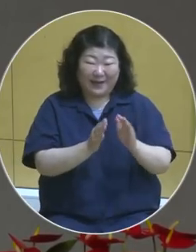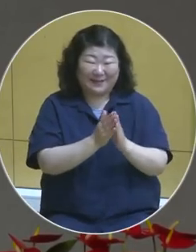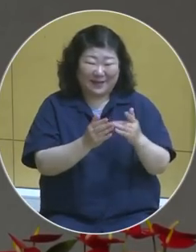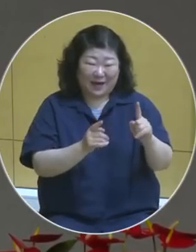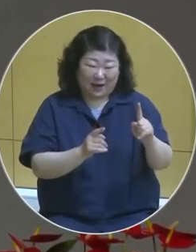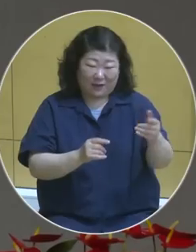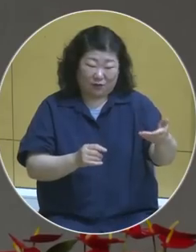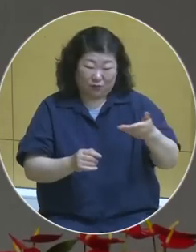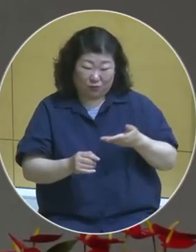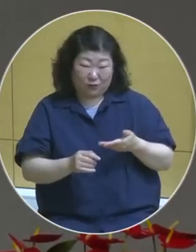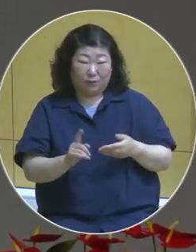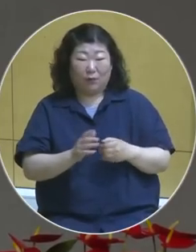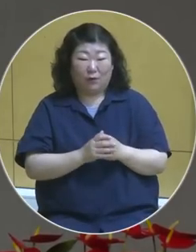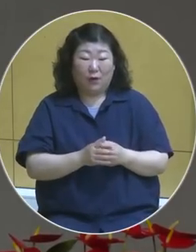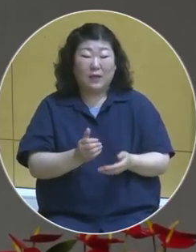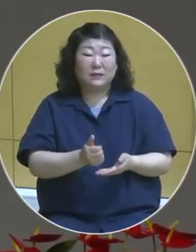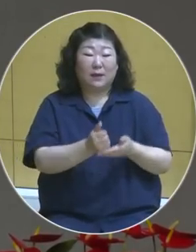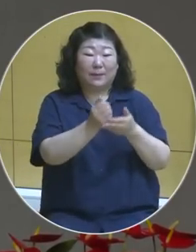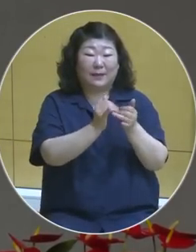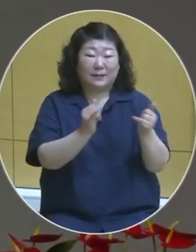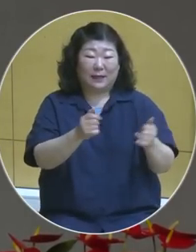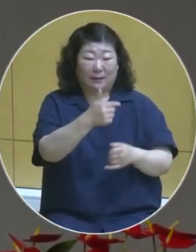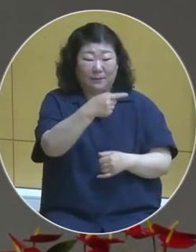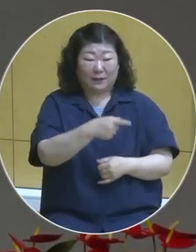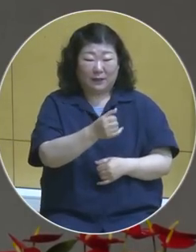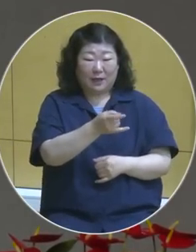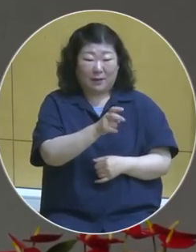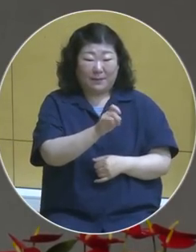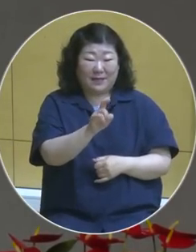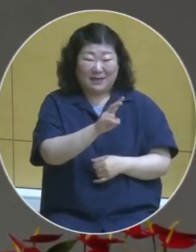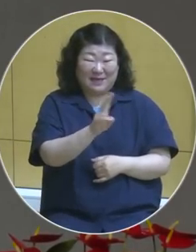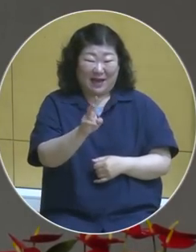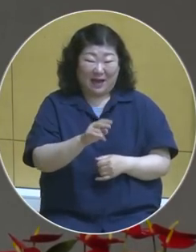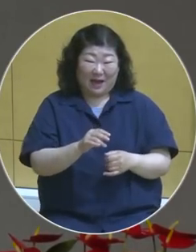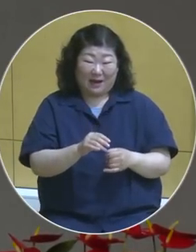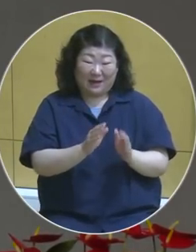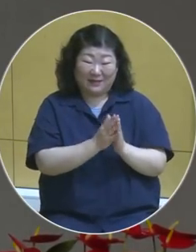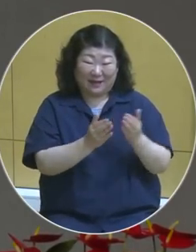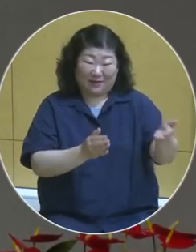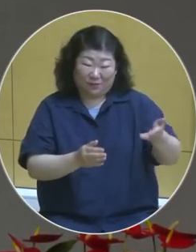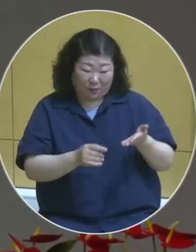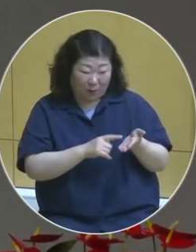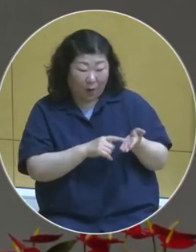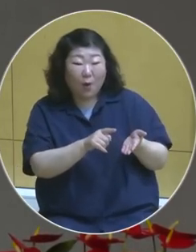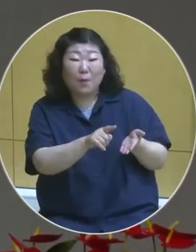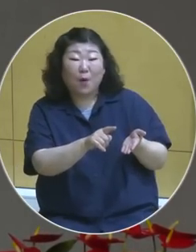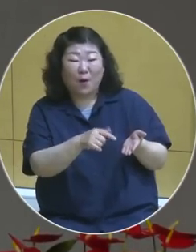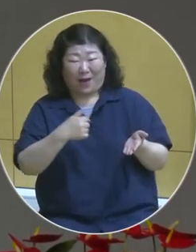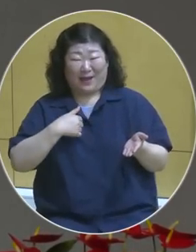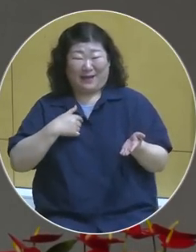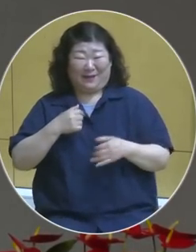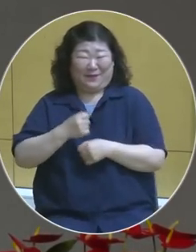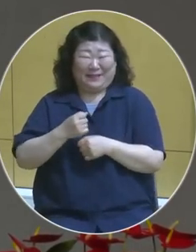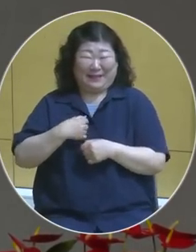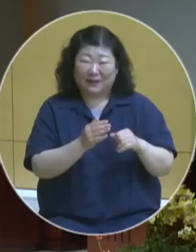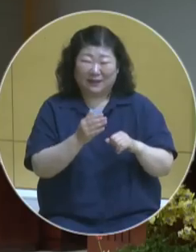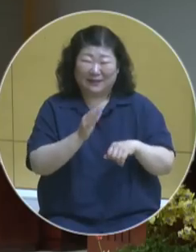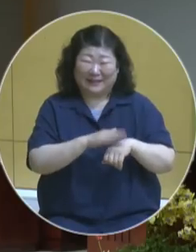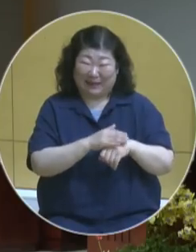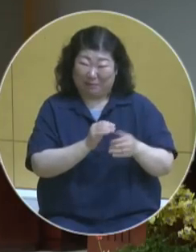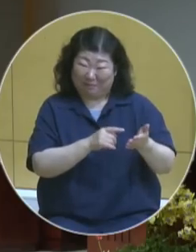그게 섬기는 사람 느헤미야인데 이거 저자가 접니다. 예. 이게 2007년도에 지금